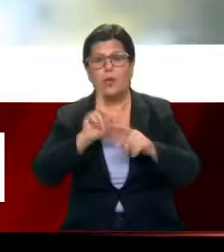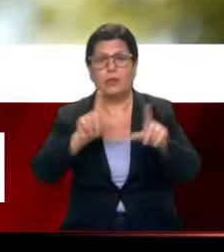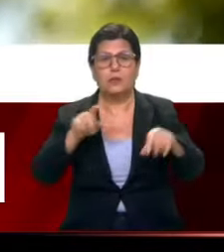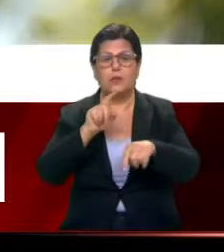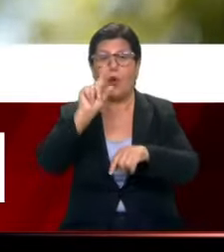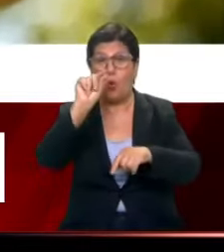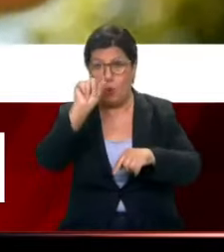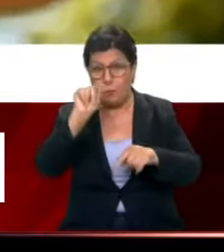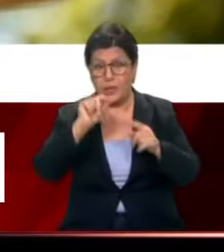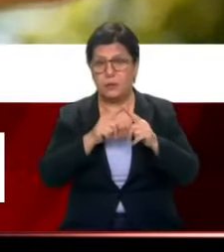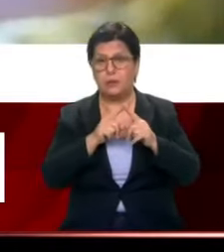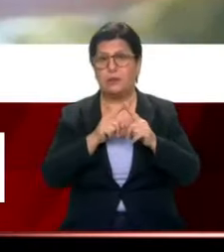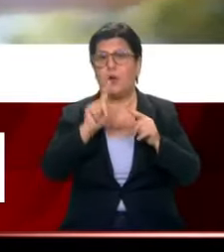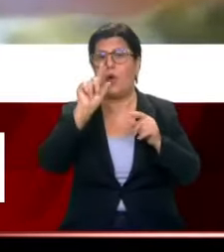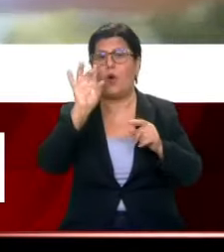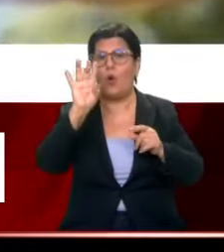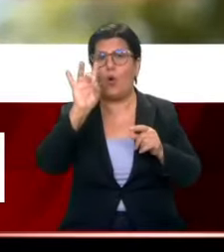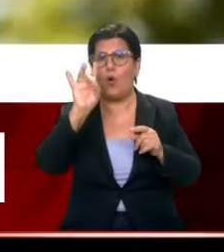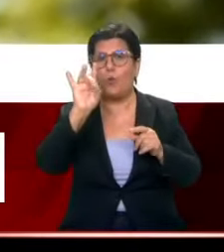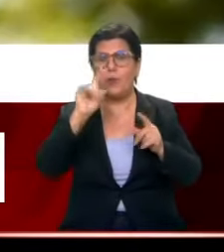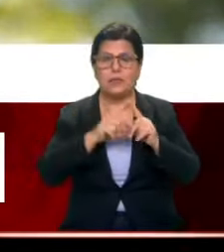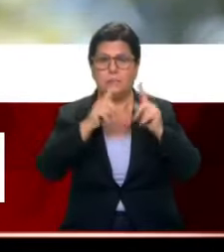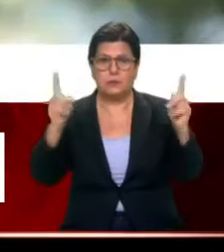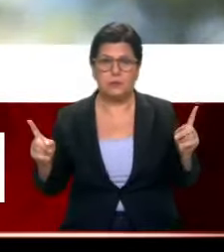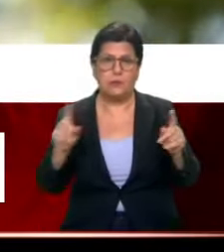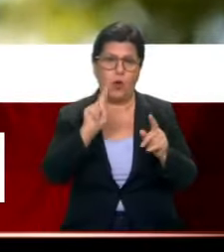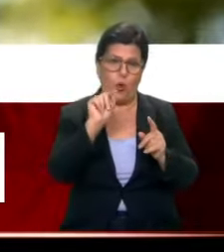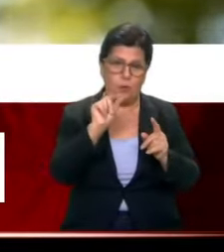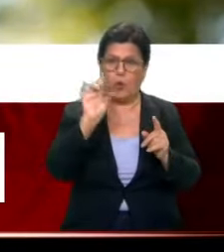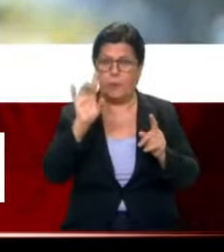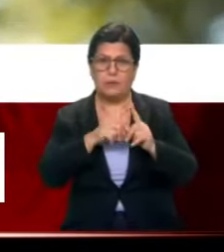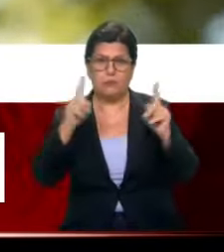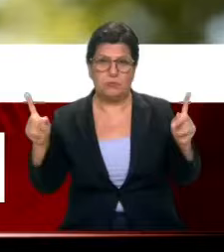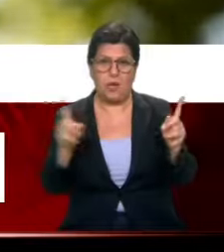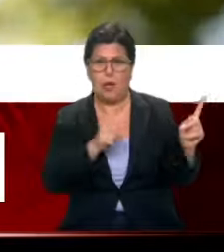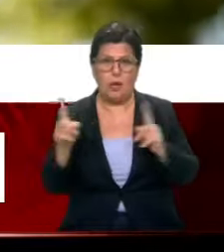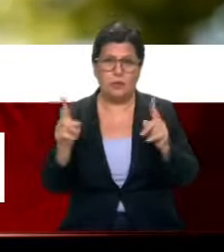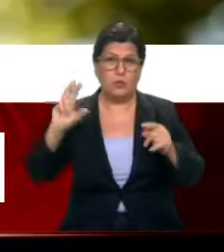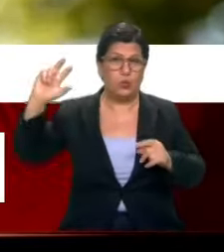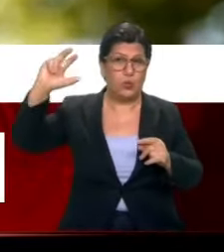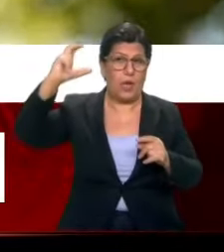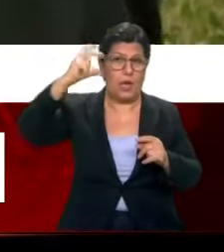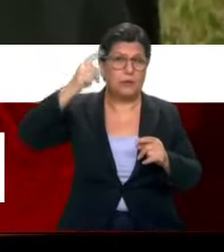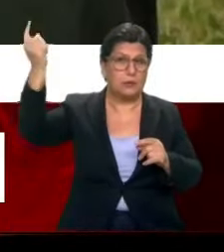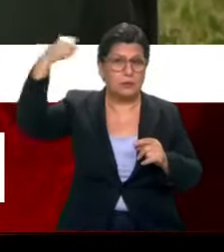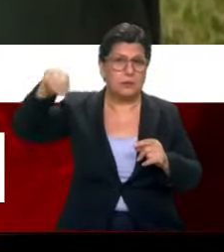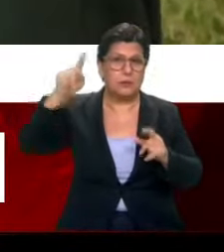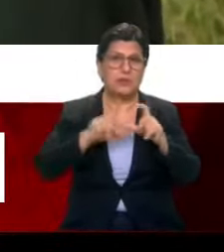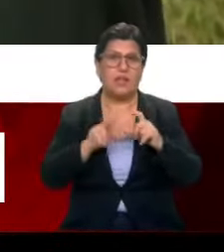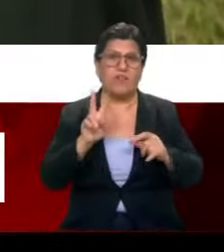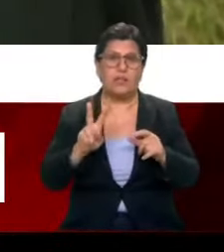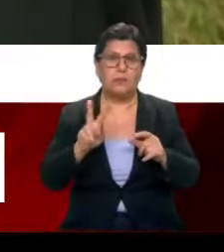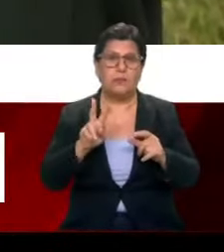saat 11 ila 15 saatleri arasında dik açıyla gelen güneş ışınları D